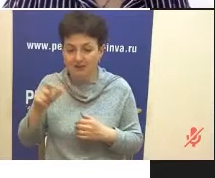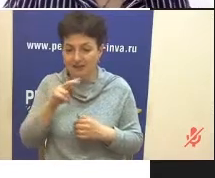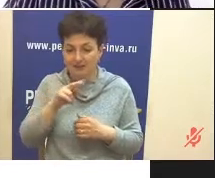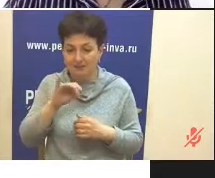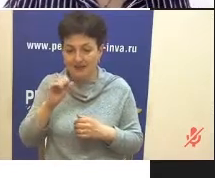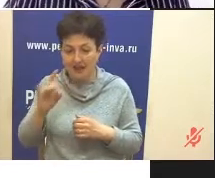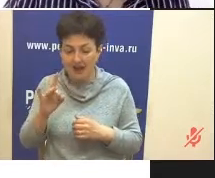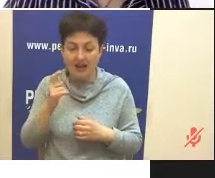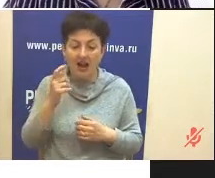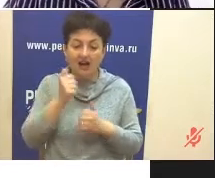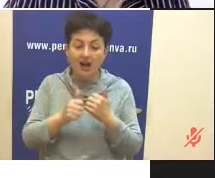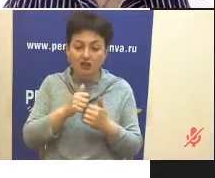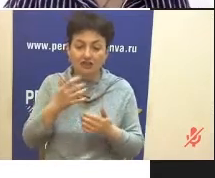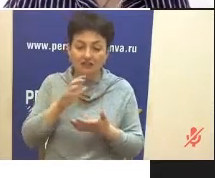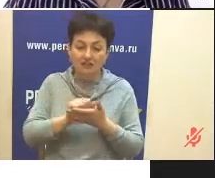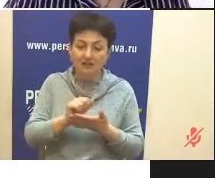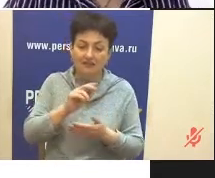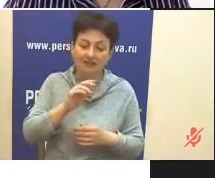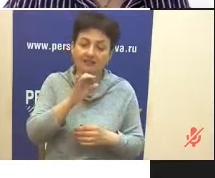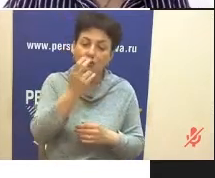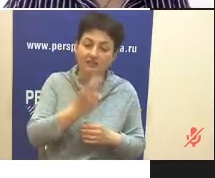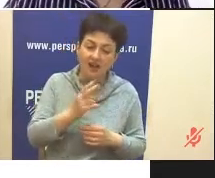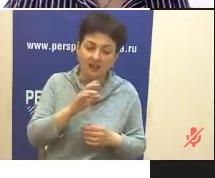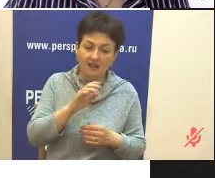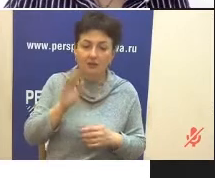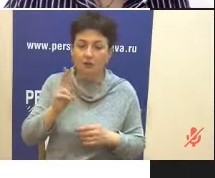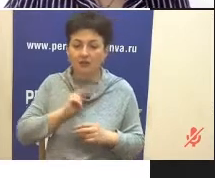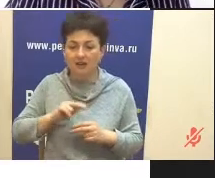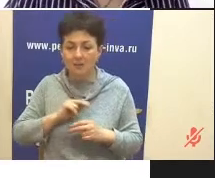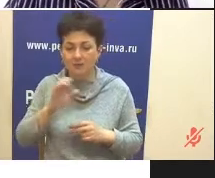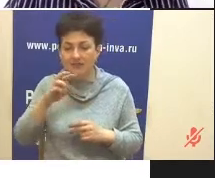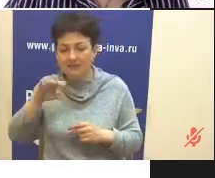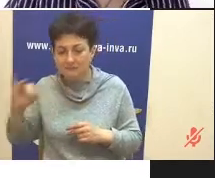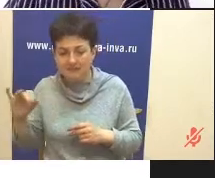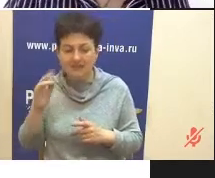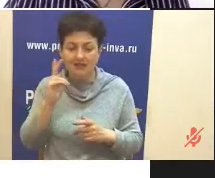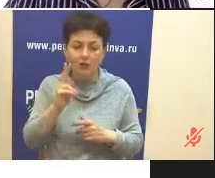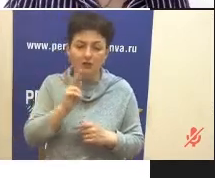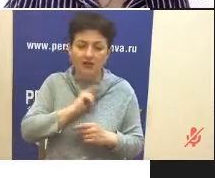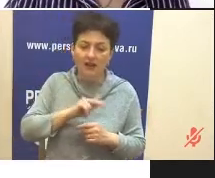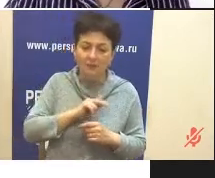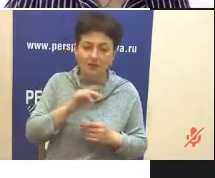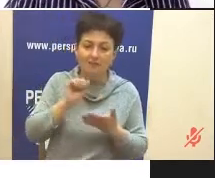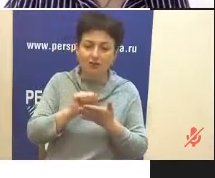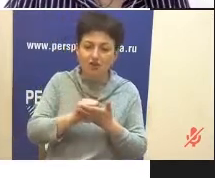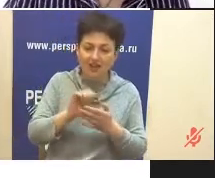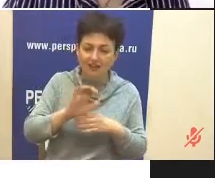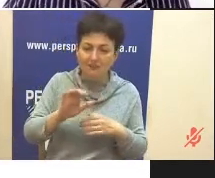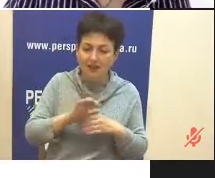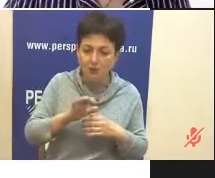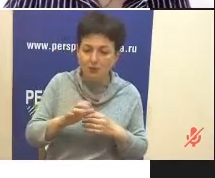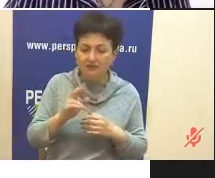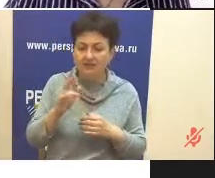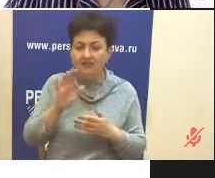и каждый занимается своей функцией, кто-то социальными сетями, кто-то работой со СМИ, кто-то работой с печатной продукцией,